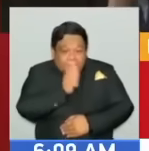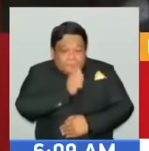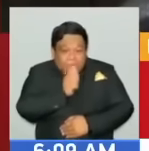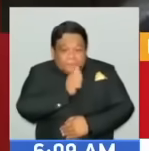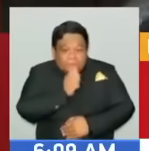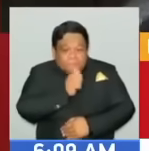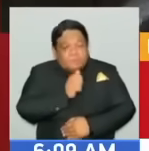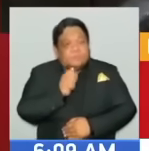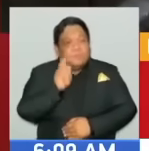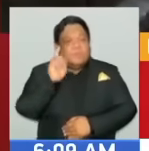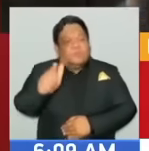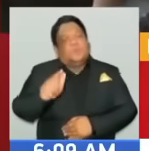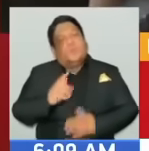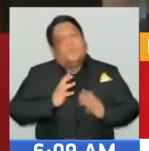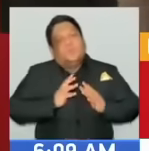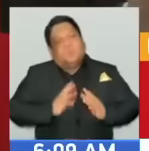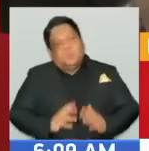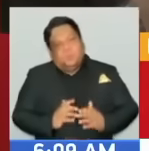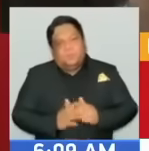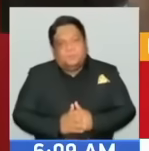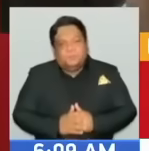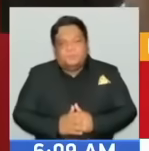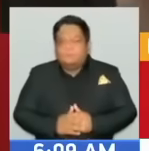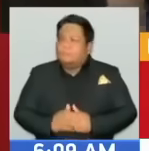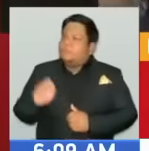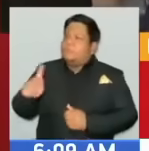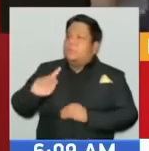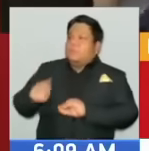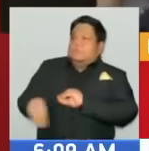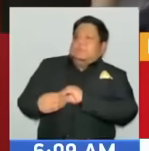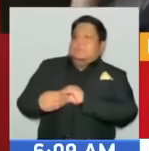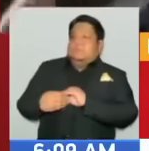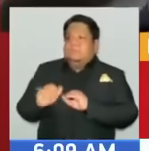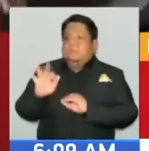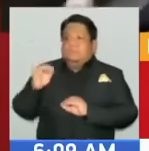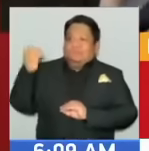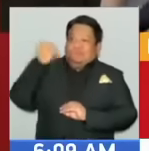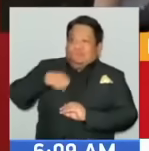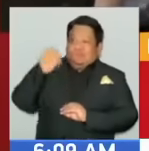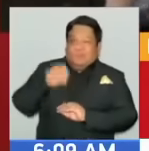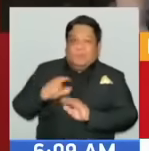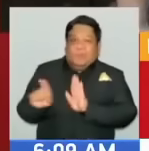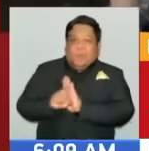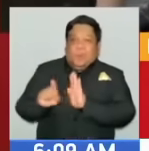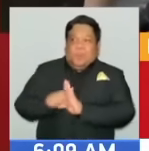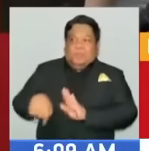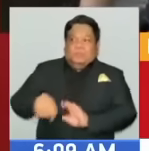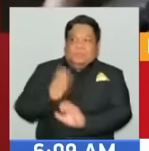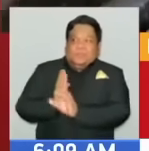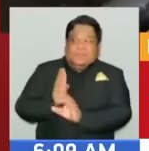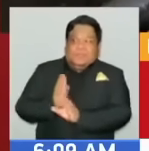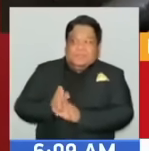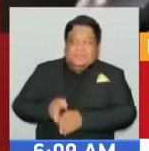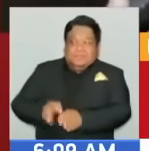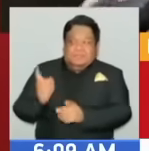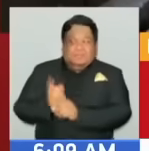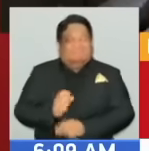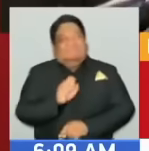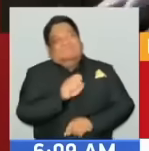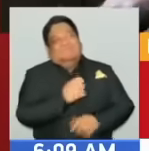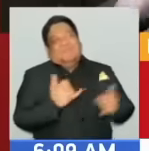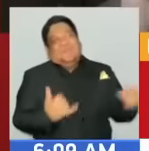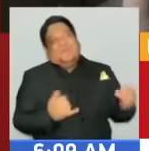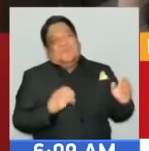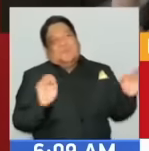Okay. Ihabol na rin natin yung mga pasaway. Hindi ho kayo pwede dito sa ano, sa busway. Oo. Wala ho. Kayo, mababalaura ho kayo. Malambot